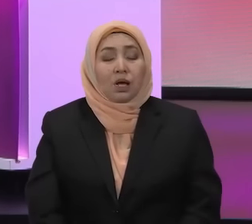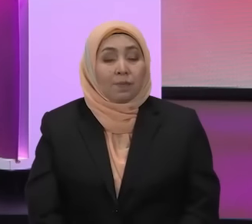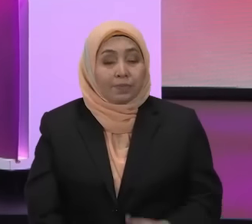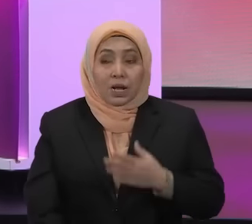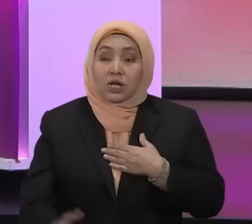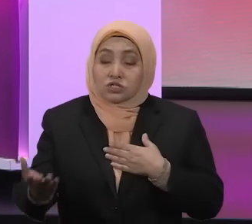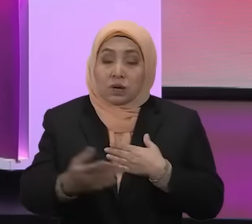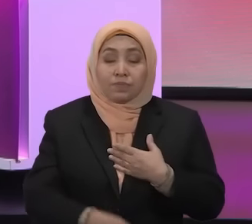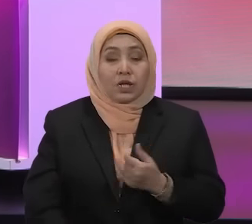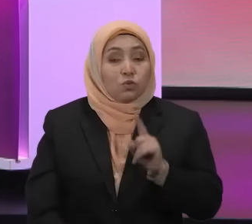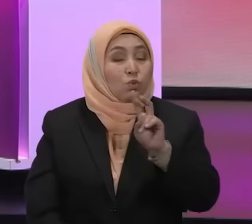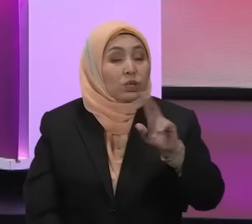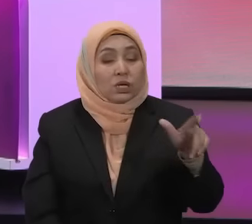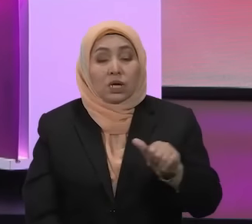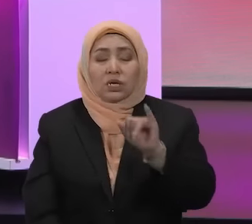Silakan, 1, 2, 3.